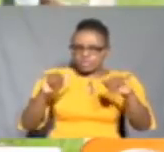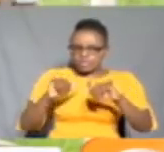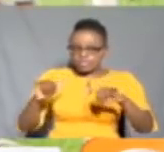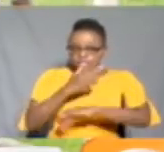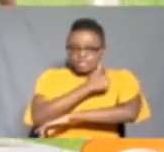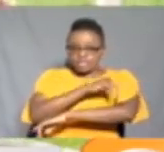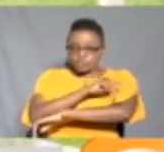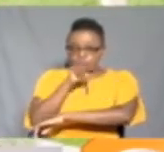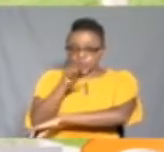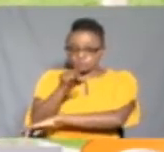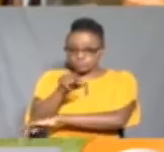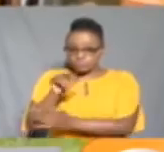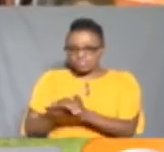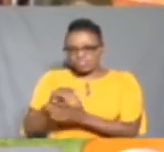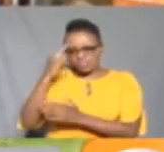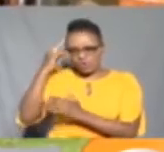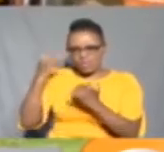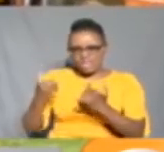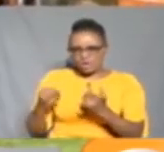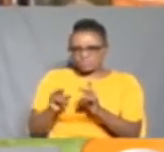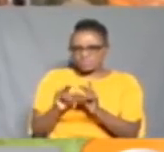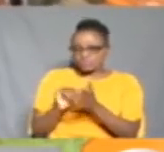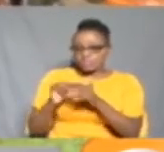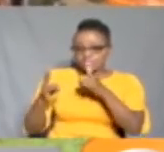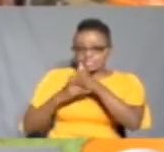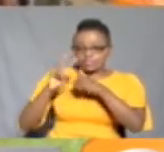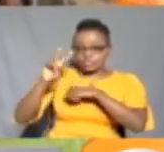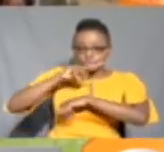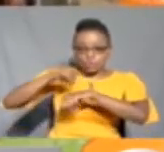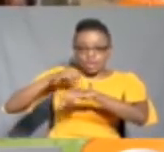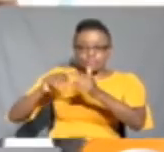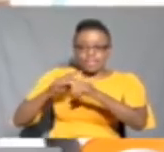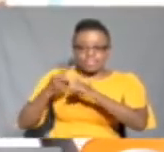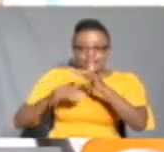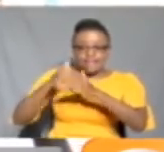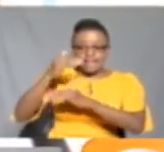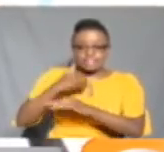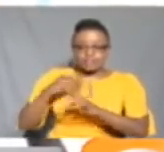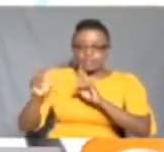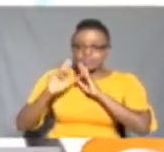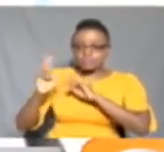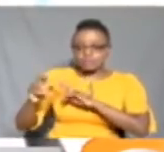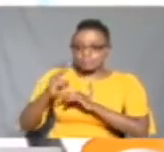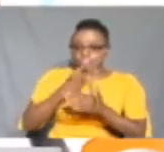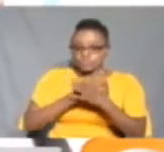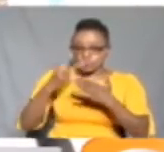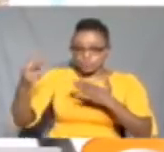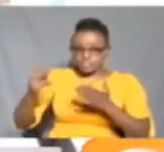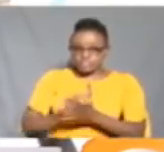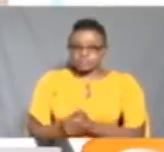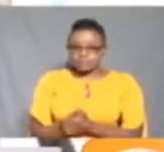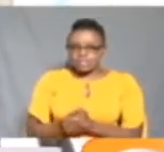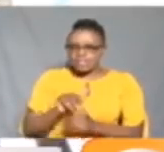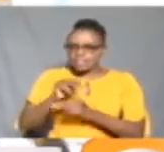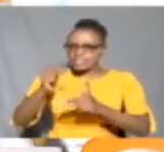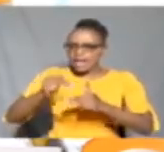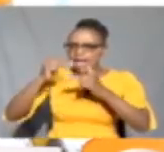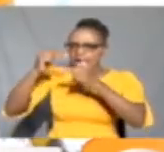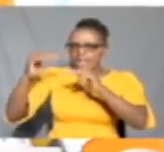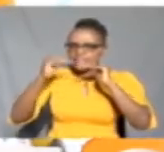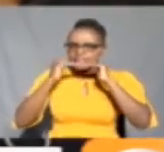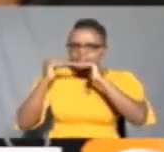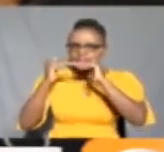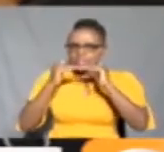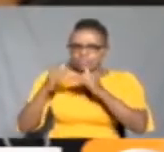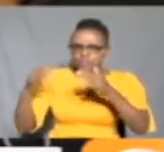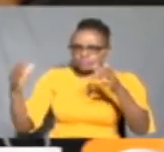usafi hospitalini humo kwa muda wa saa 72 na baadaye kuandaa ripoti katika kipindi cha wiki mbili. This is a high level task